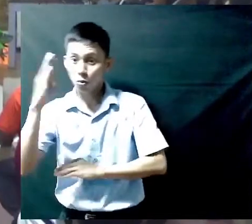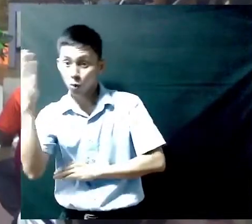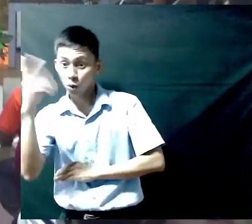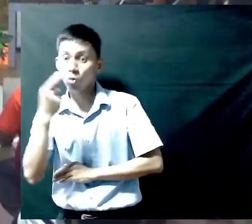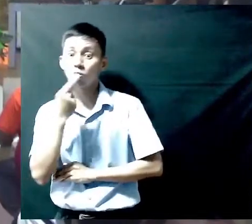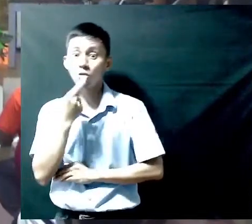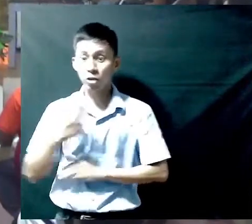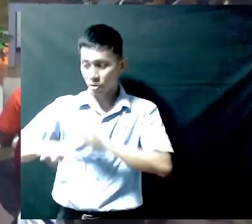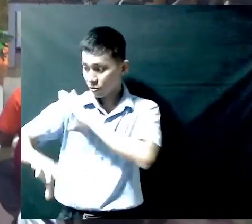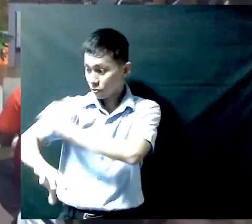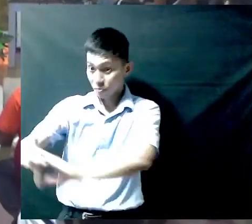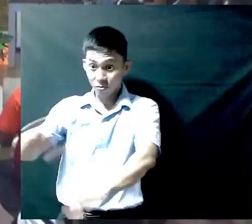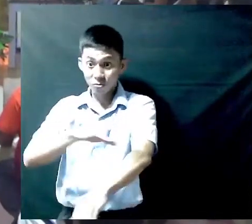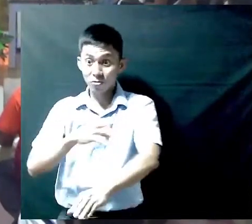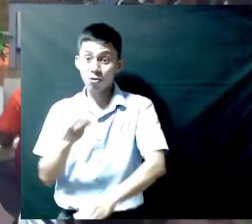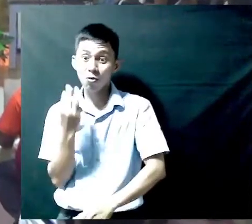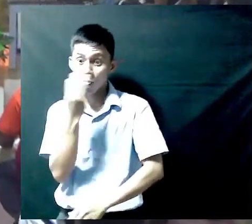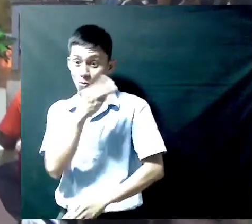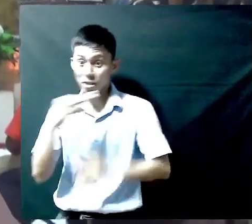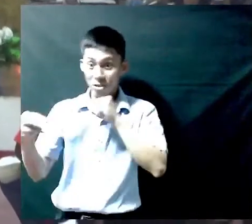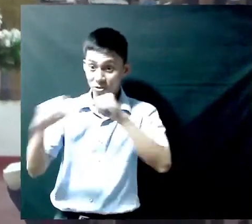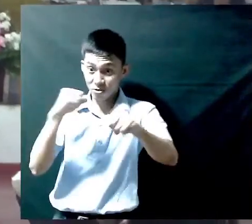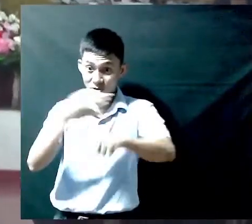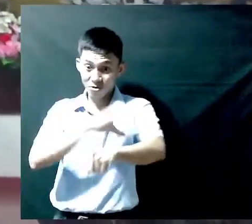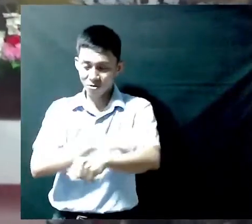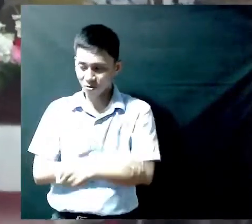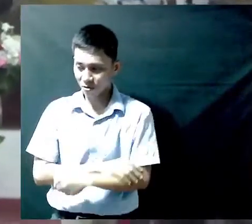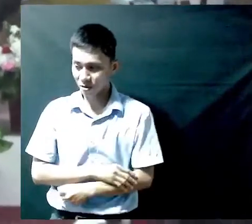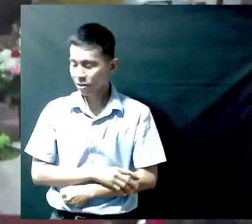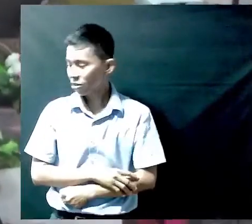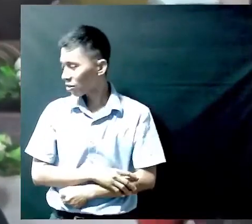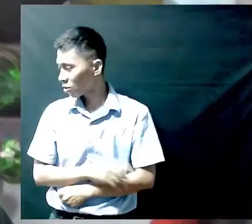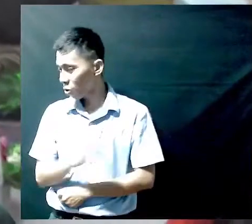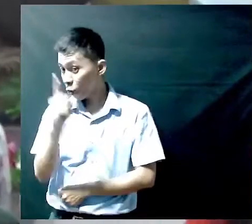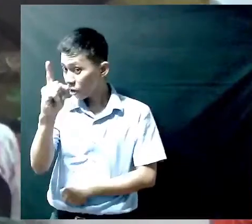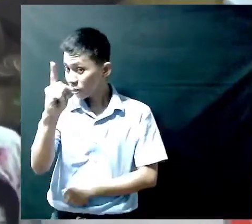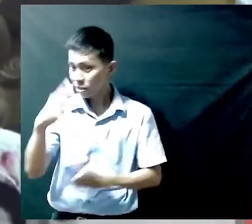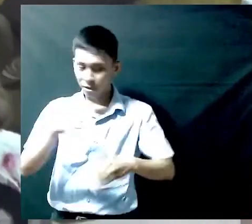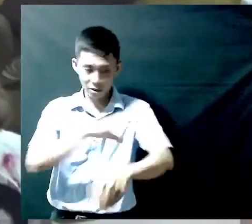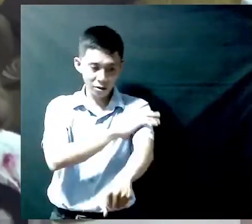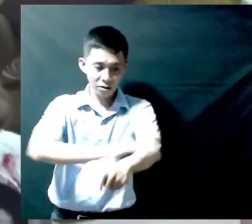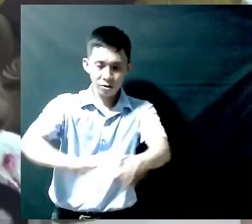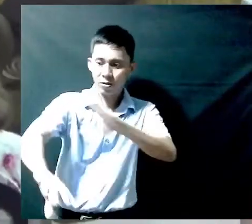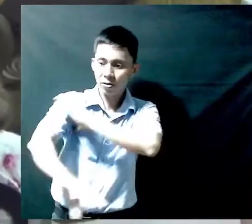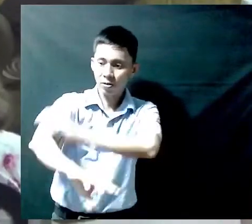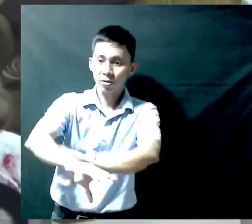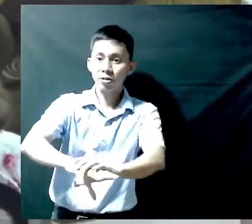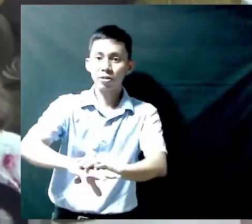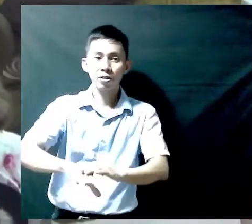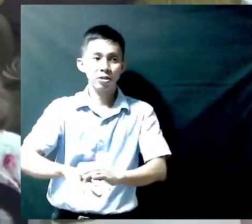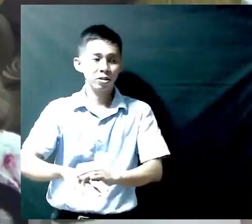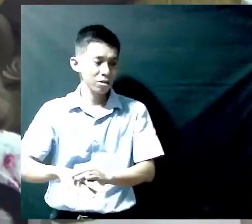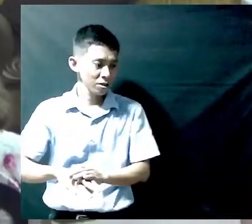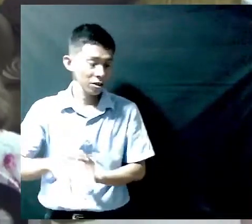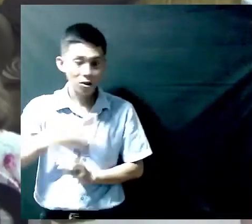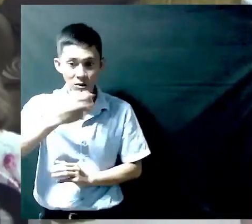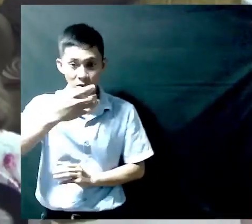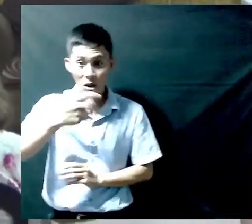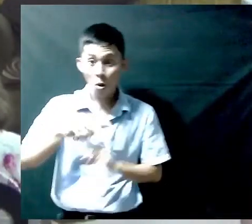na ginasuot ni Pacquiao. Ang presyo po ng 550 lang. Pero meron pong binebenta, ang